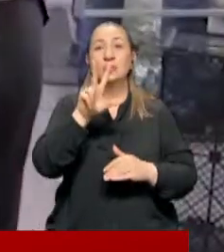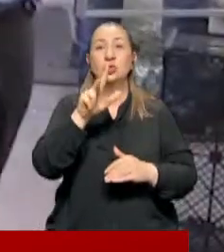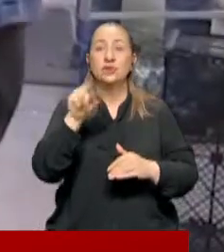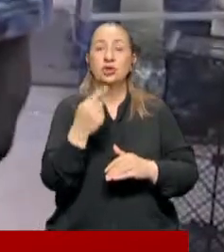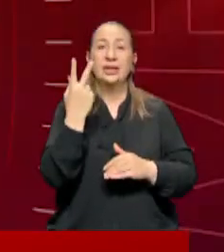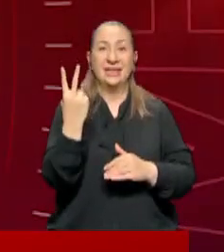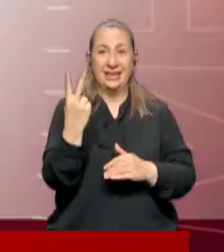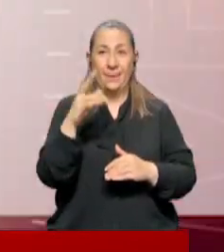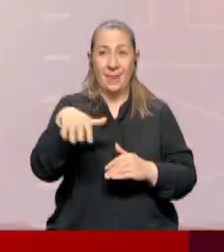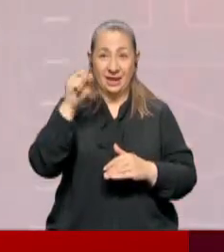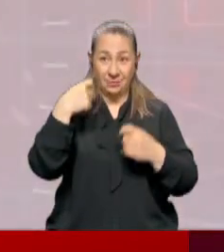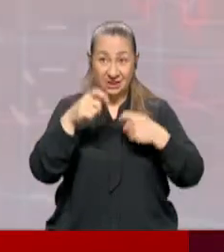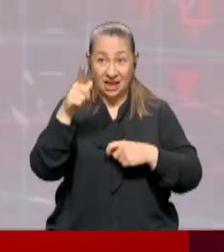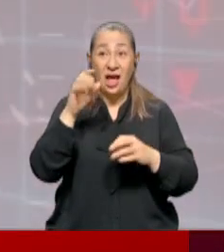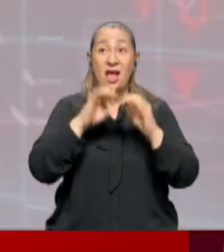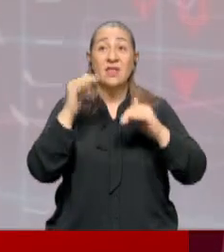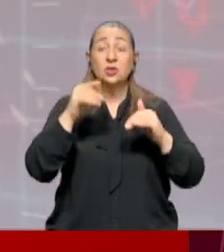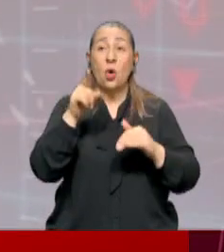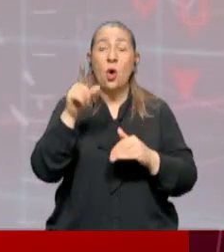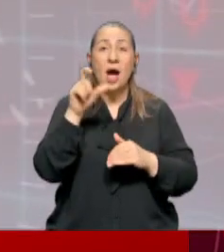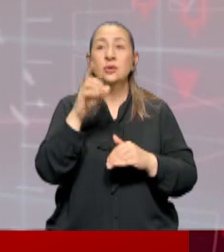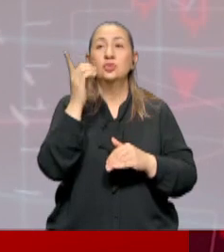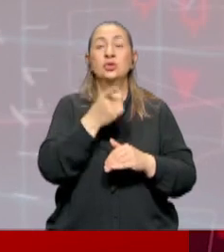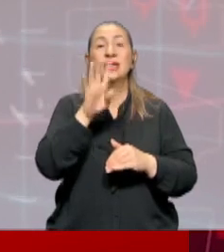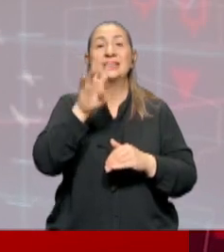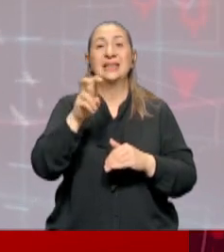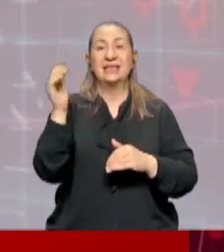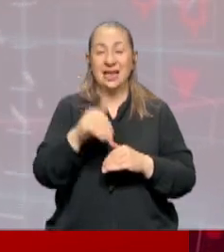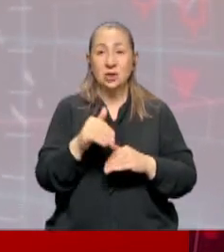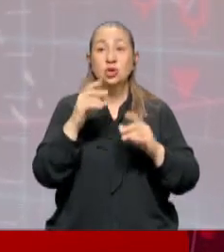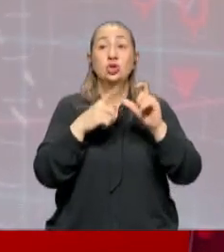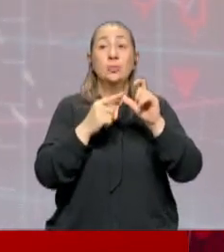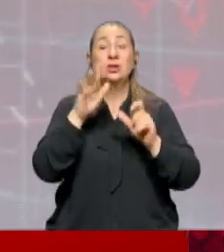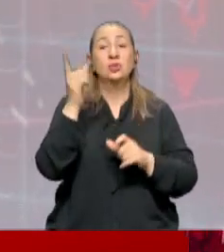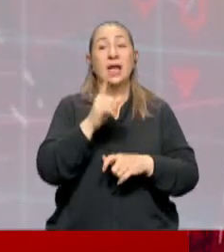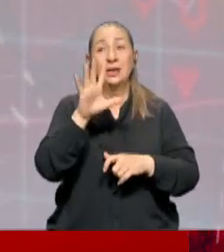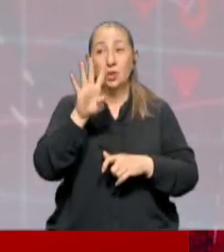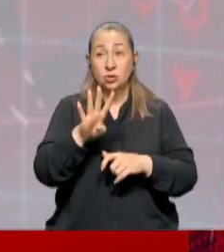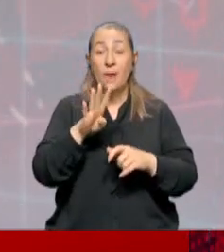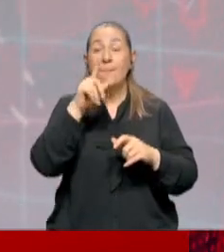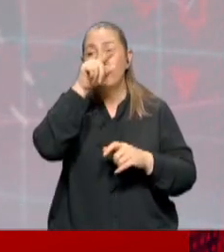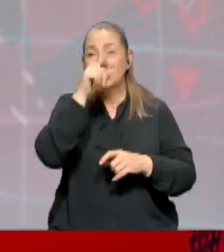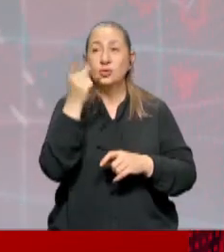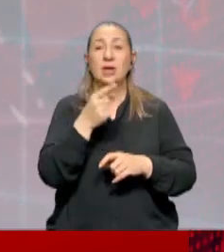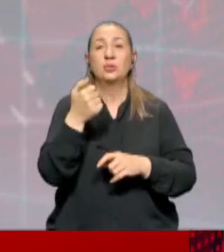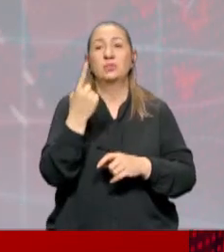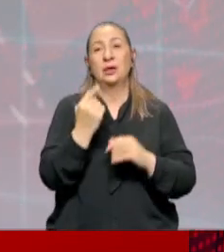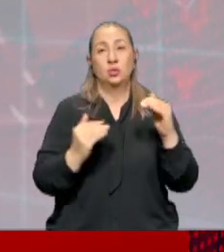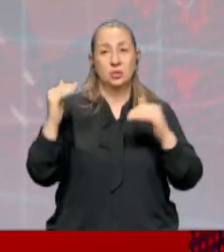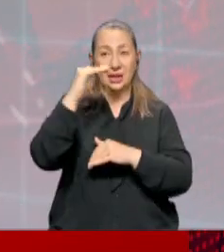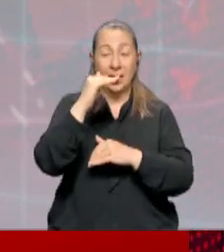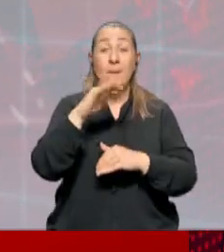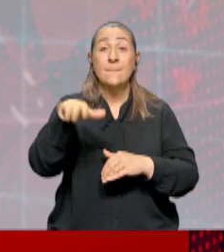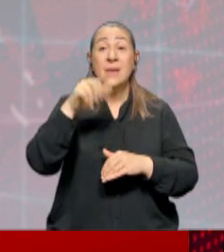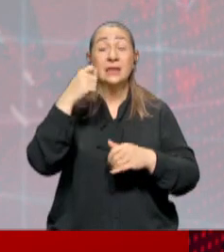3,2 idi Merkez Bankası'nın enflasyon O ay Yüzde 48 geldi Şubat'ta 154 Mart'ta ise yüzde 61'e yükseldi